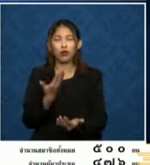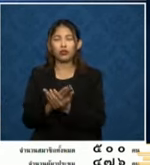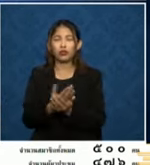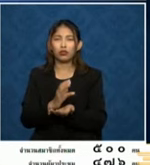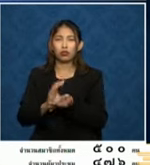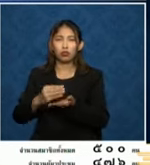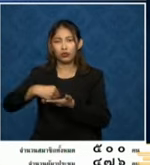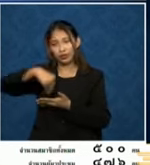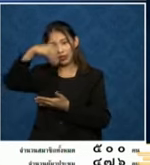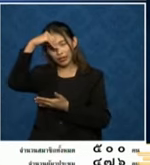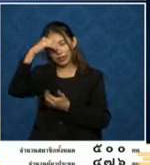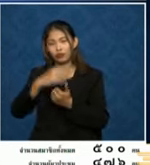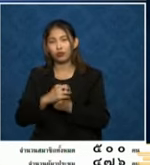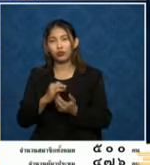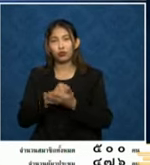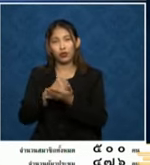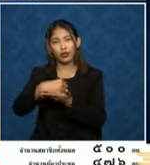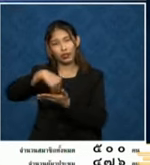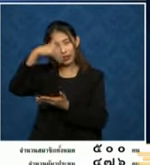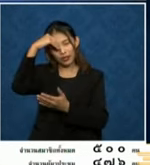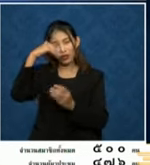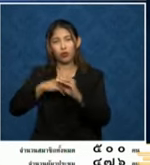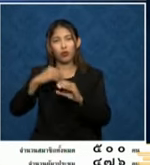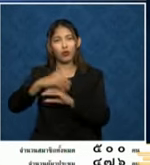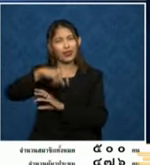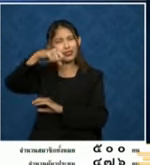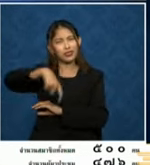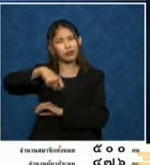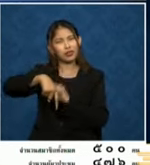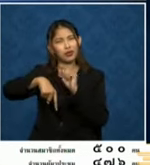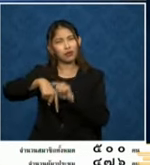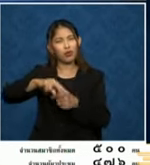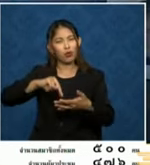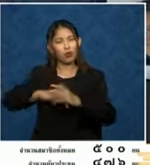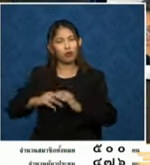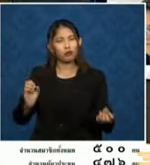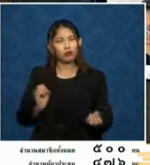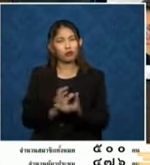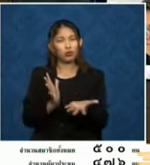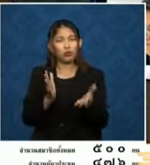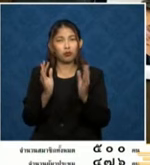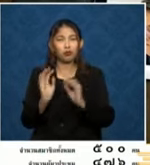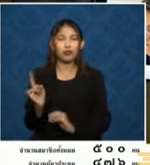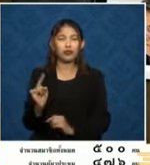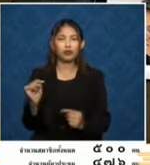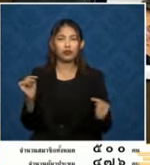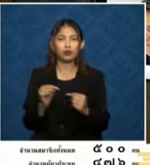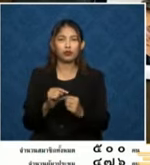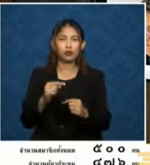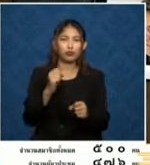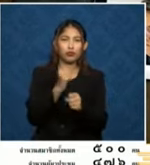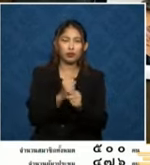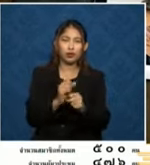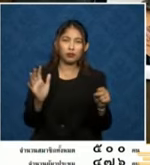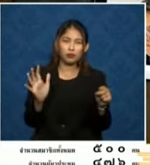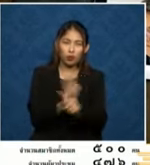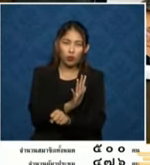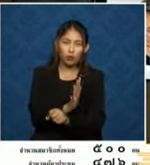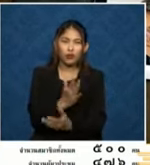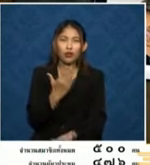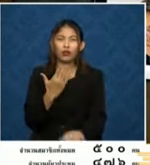ครับโครงการที่ซ้ำซ้อนแบบนี้นะครับก็จะเกิดผลลัพธ์อย่างไรนะครับทั้งเรื่องประสิทธิภาพนะครับต่าง